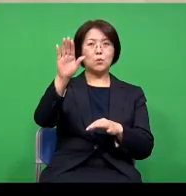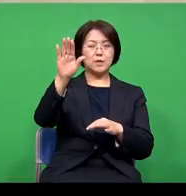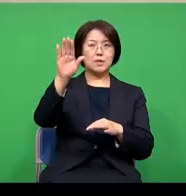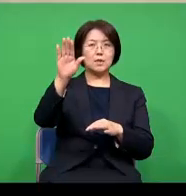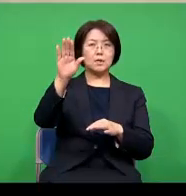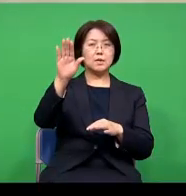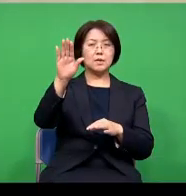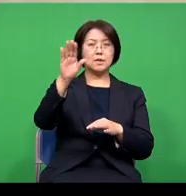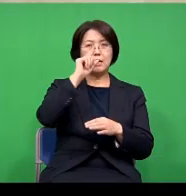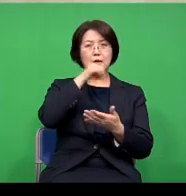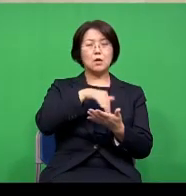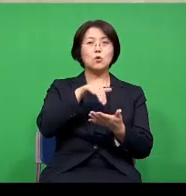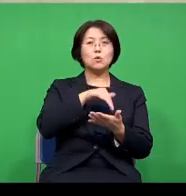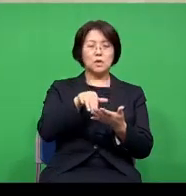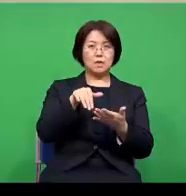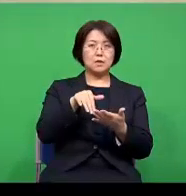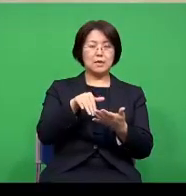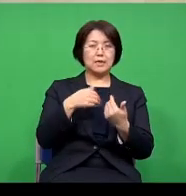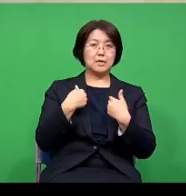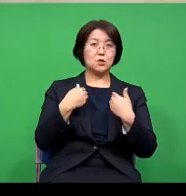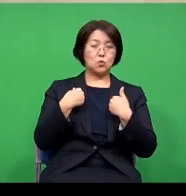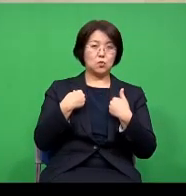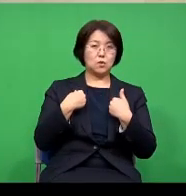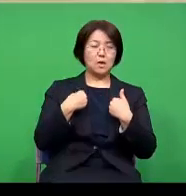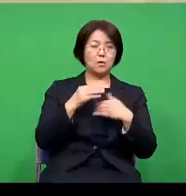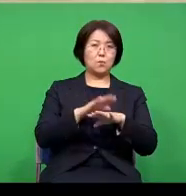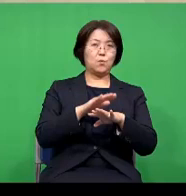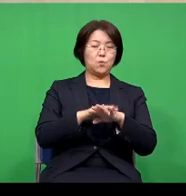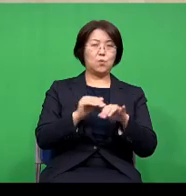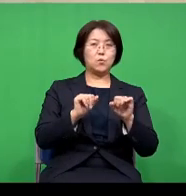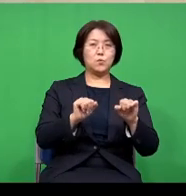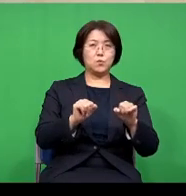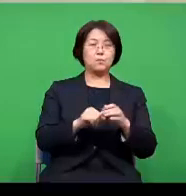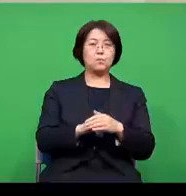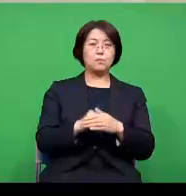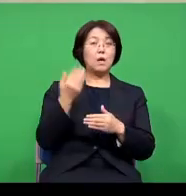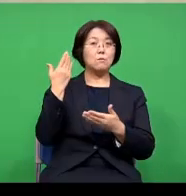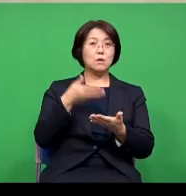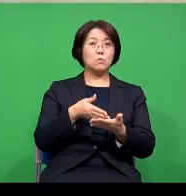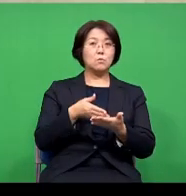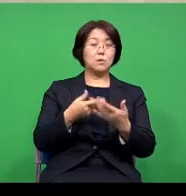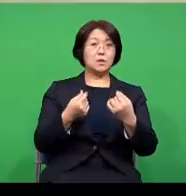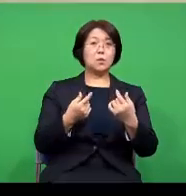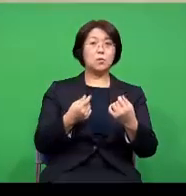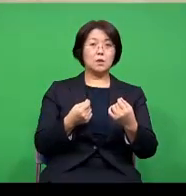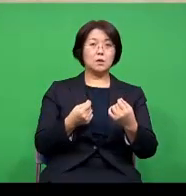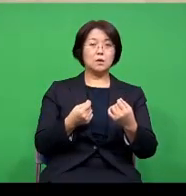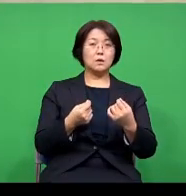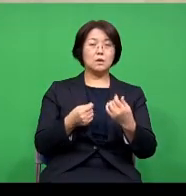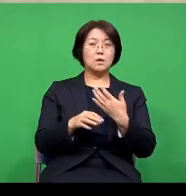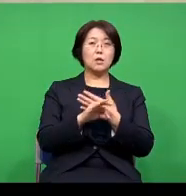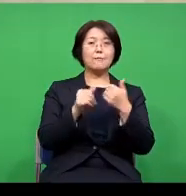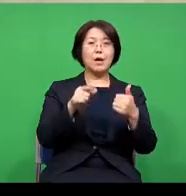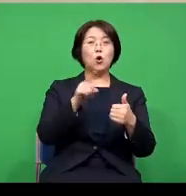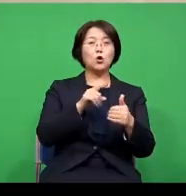ね、予算上も必要な措置を取ると。ただ前にも話してますように、例えば